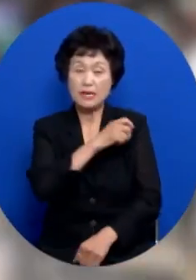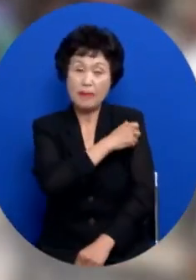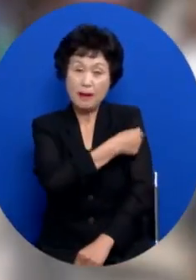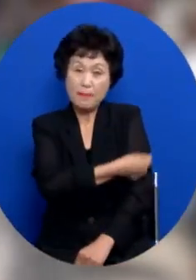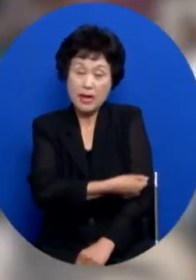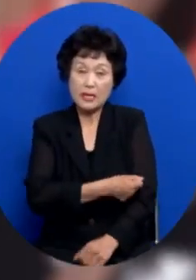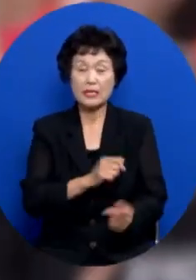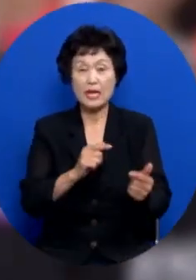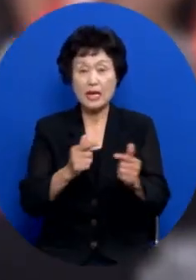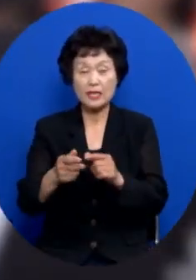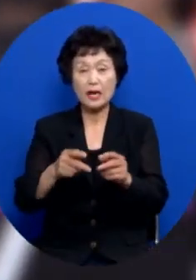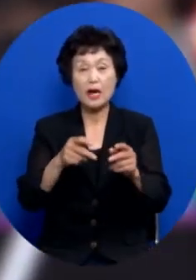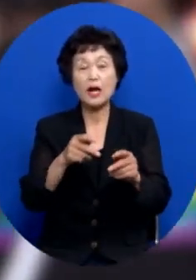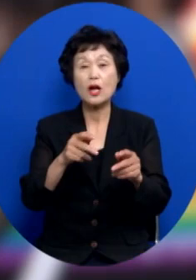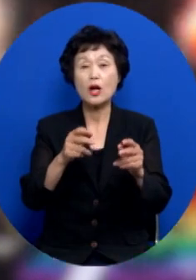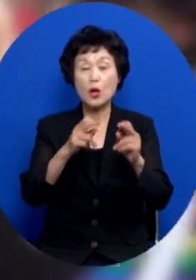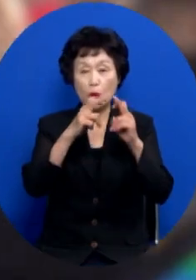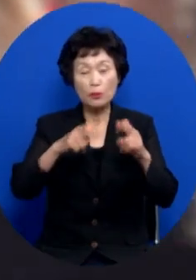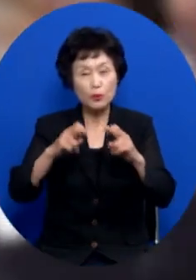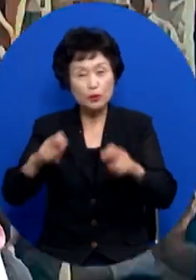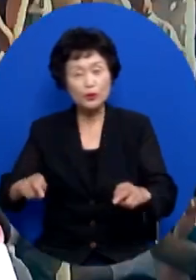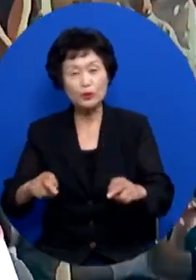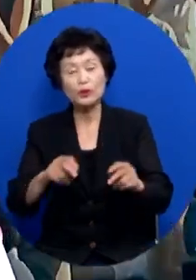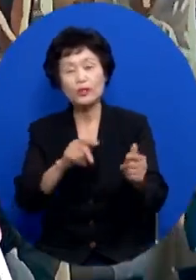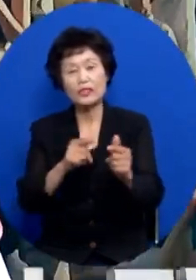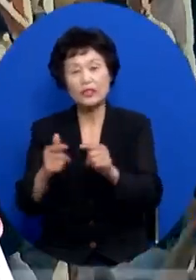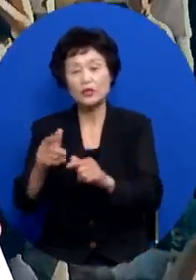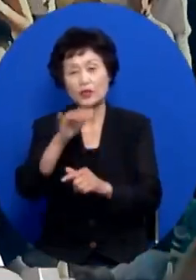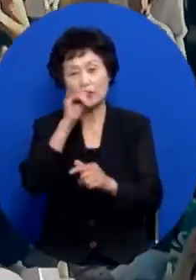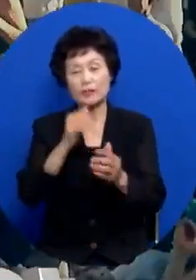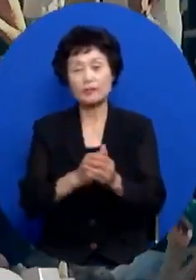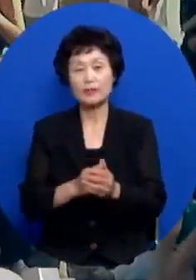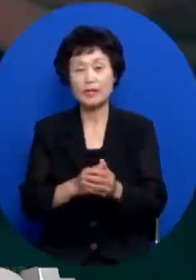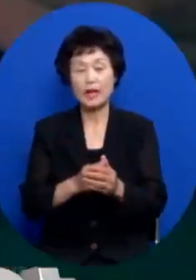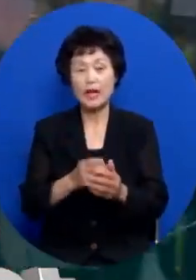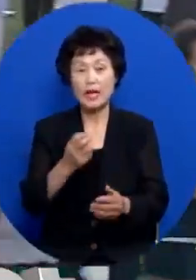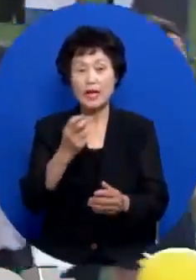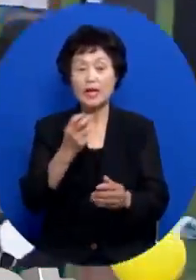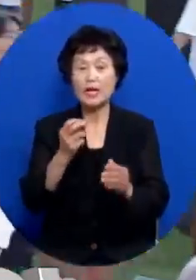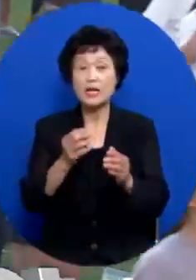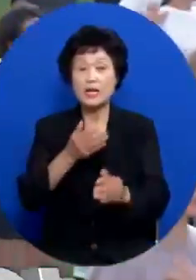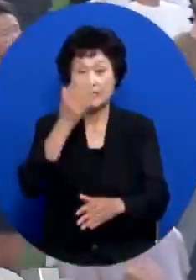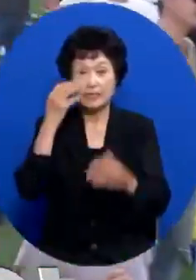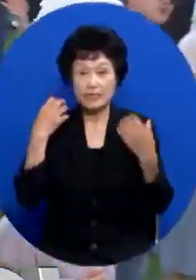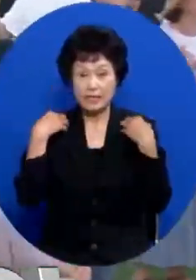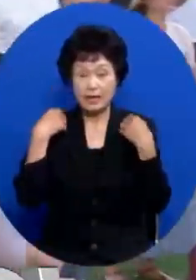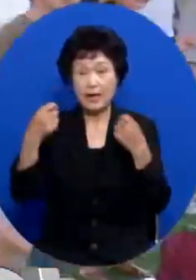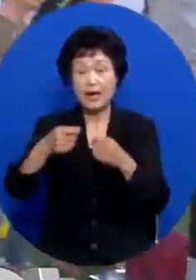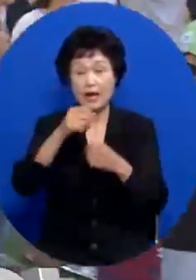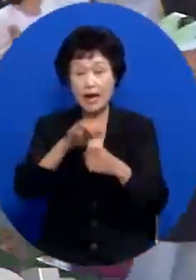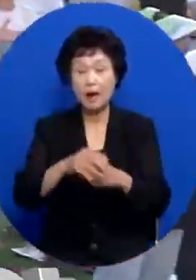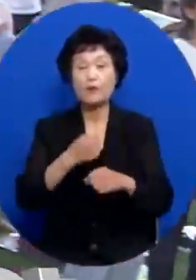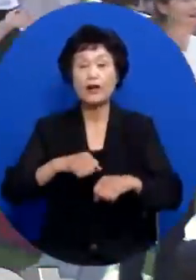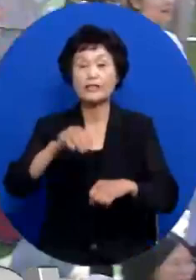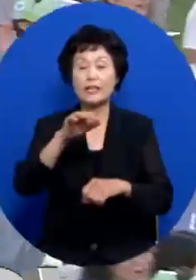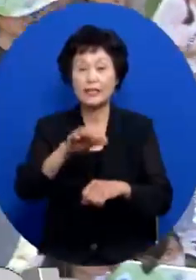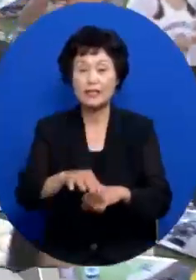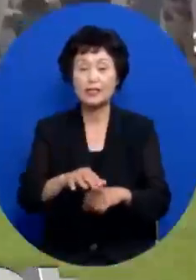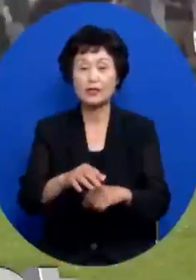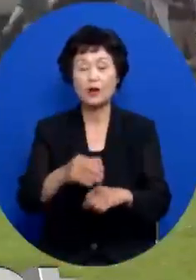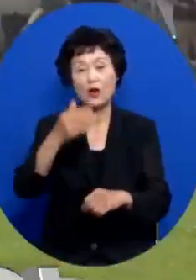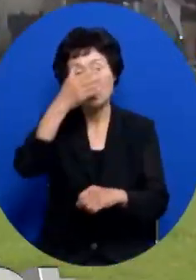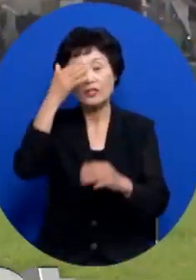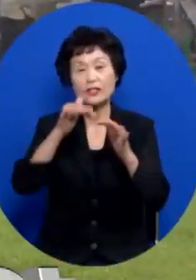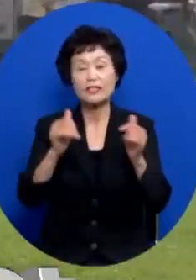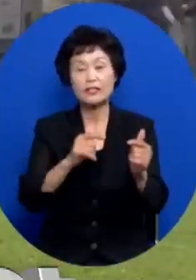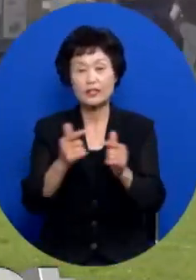선정적인 부스 설치 등 논란은 여전했습니다. 시청 앞 서울광장에서 청소년과 청년을 위한 회복 콘서트가